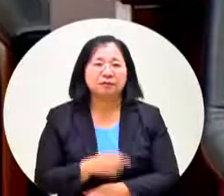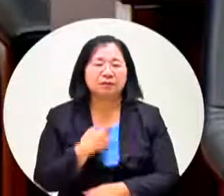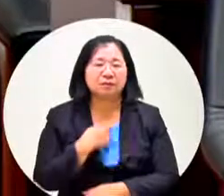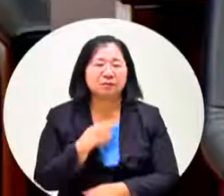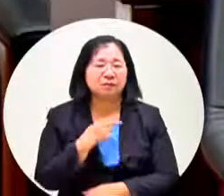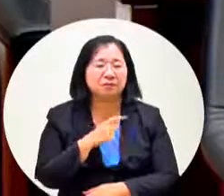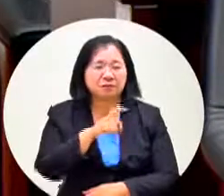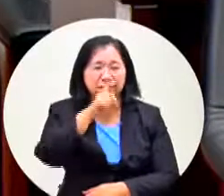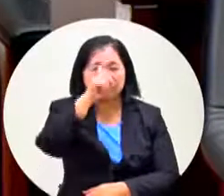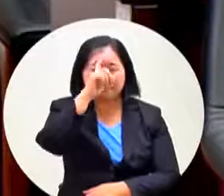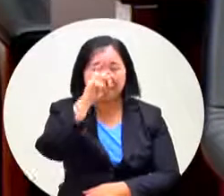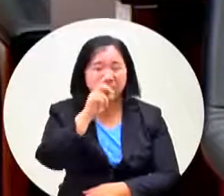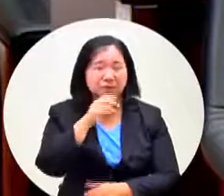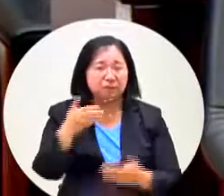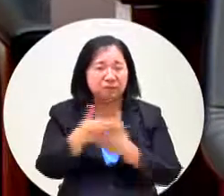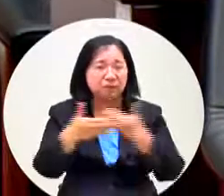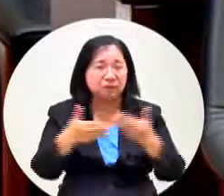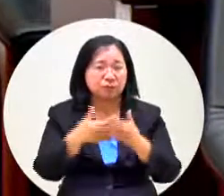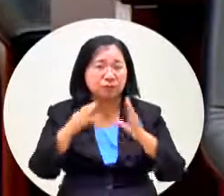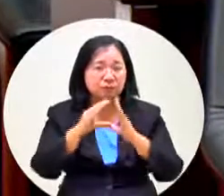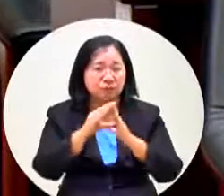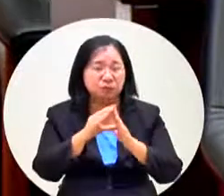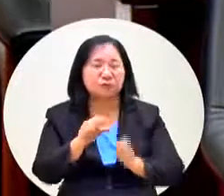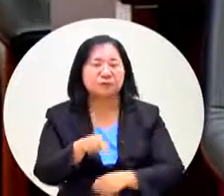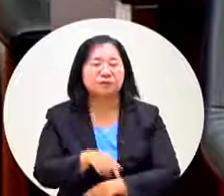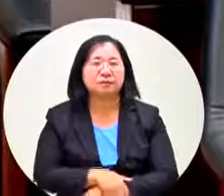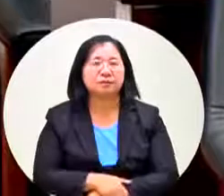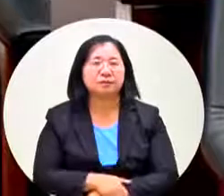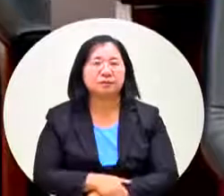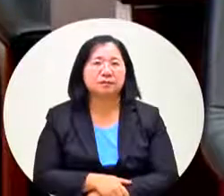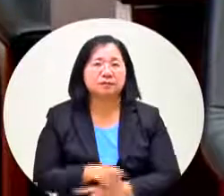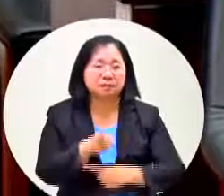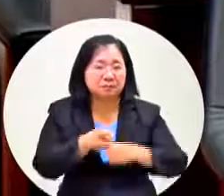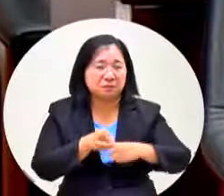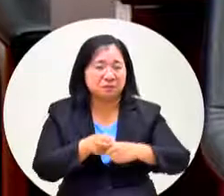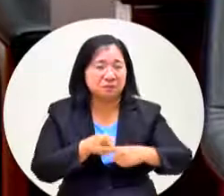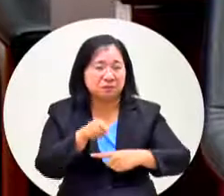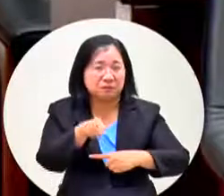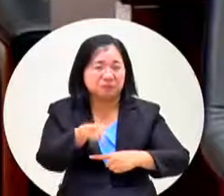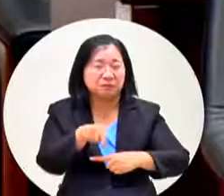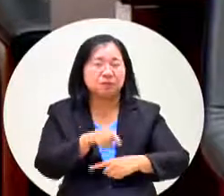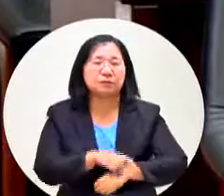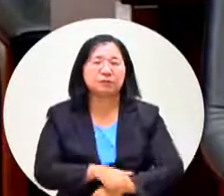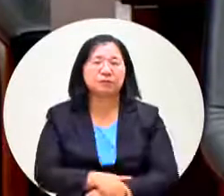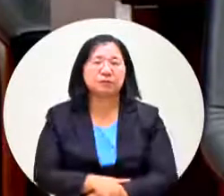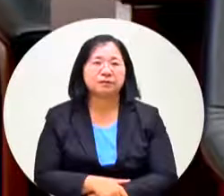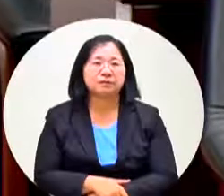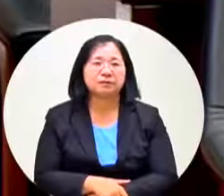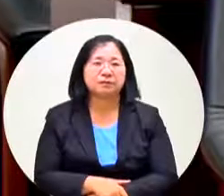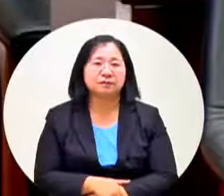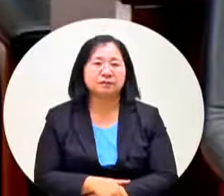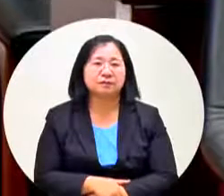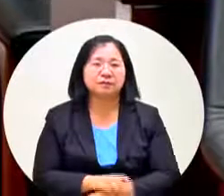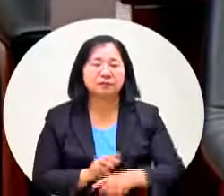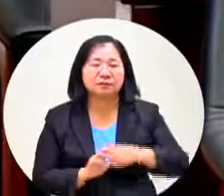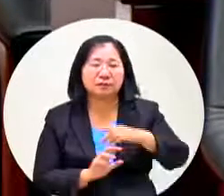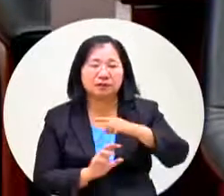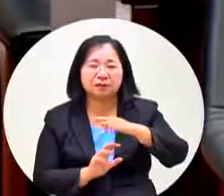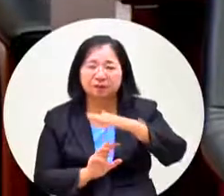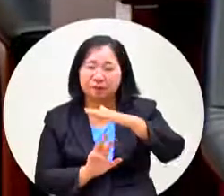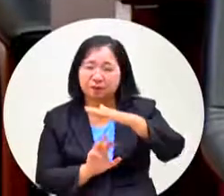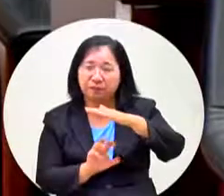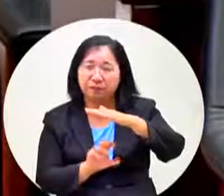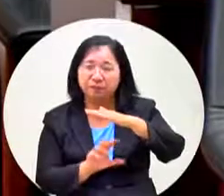经上下班时间的大塞车，可以想见何万基个设立开的这条大路